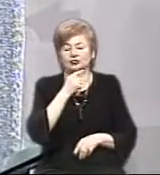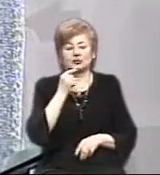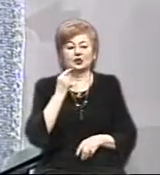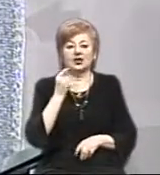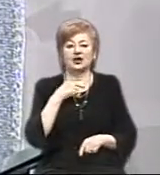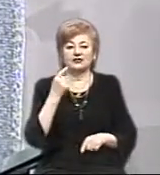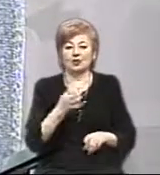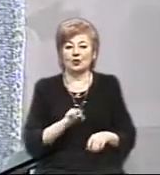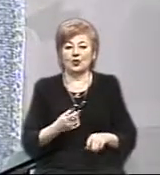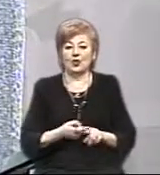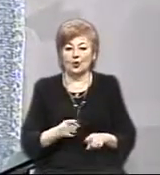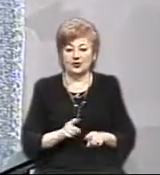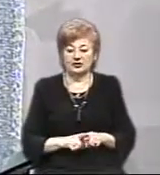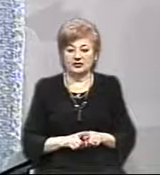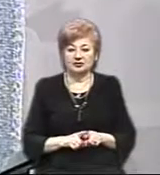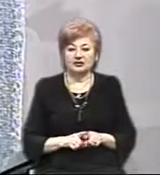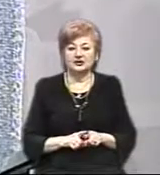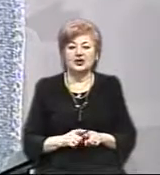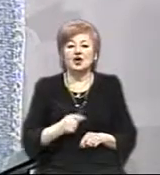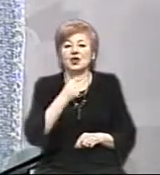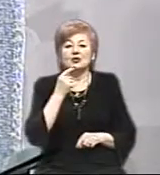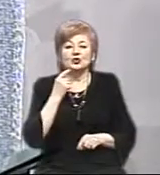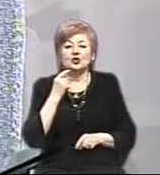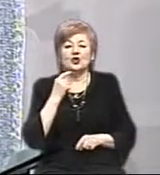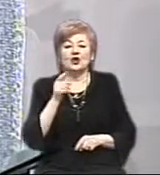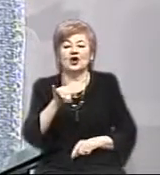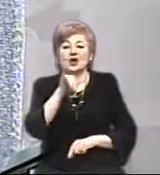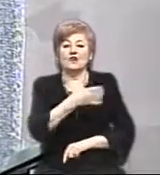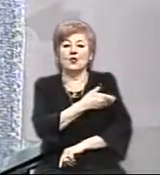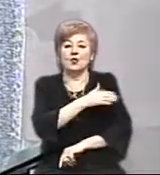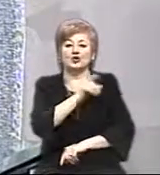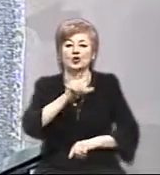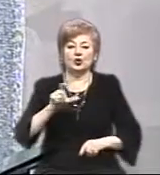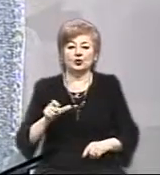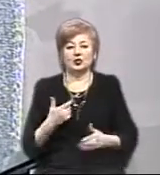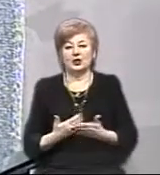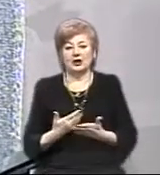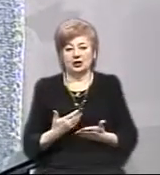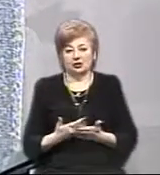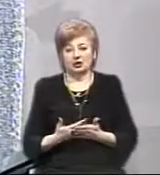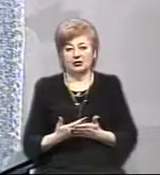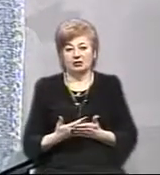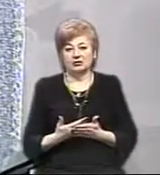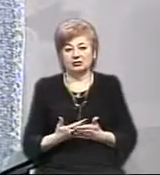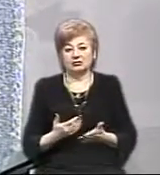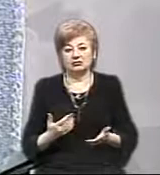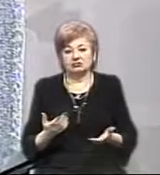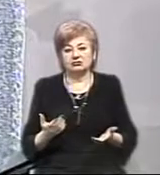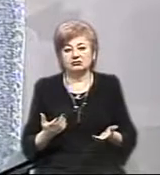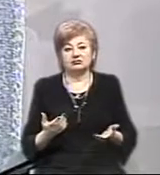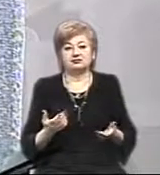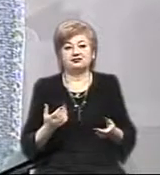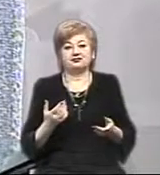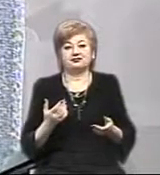Гладій, дослідник, дуже багато стереотипів. Дуже багато в Польщі людей, які ніби достатньо близькі сюди, ми зараз не говоримо про Ісландію, про